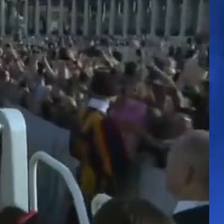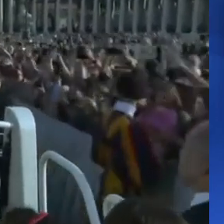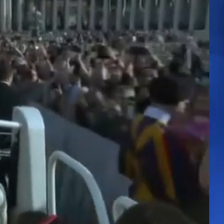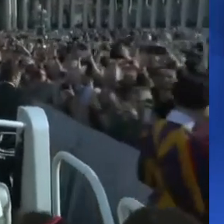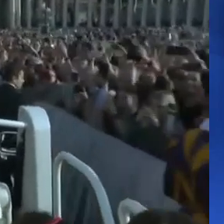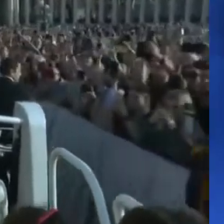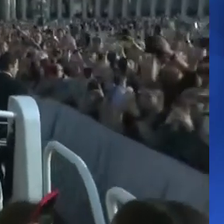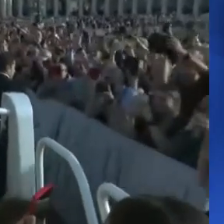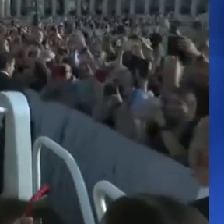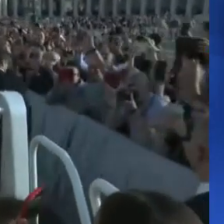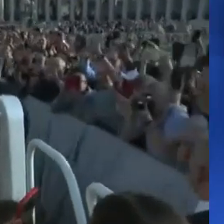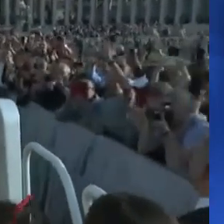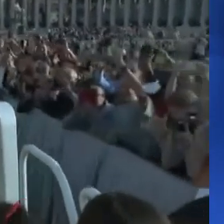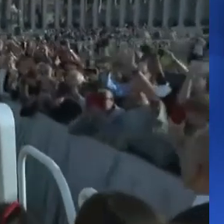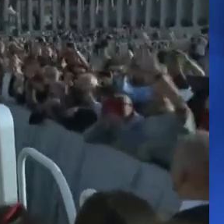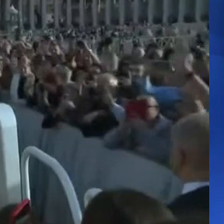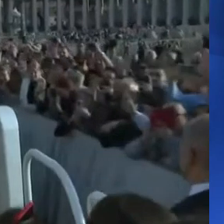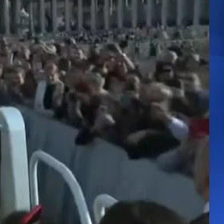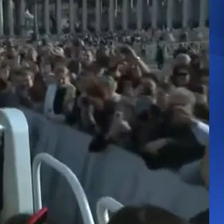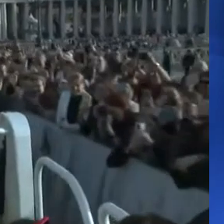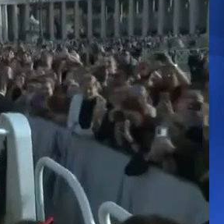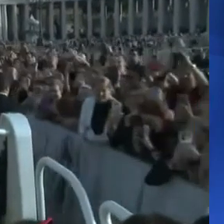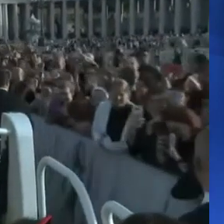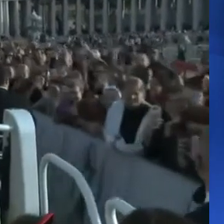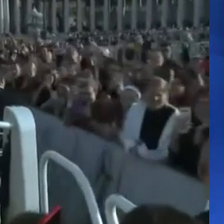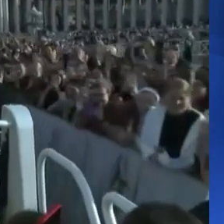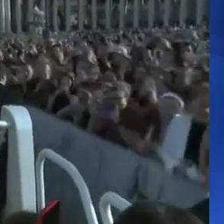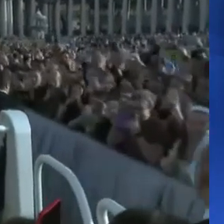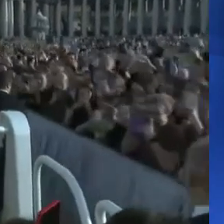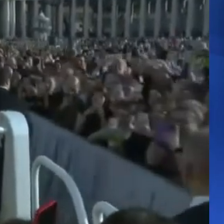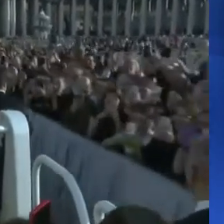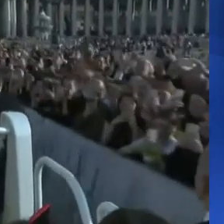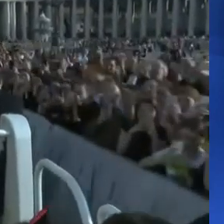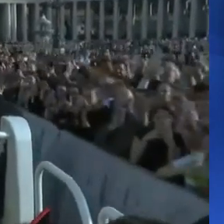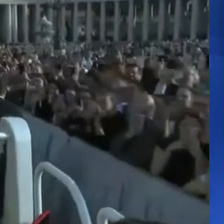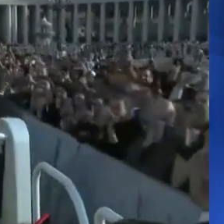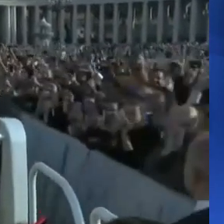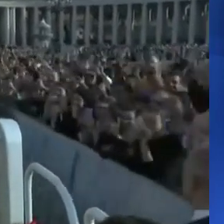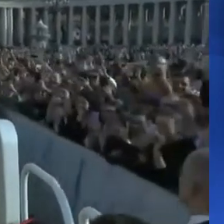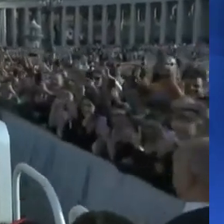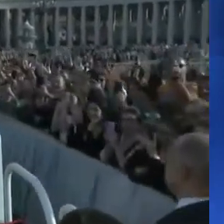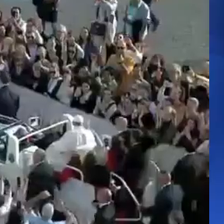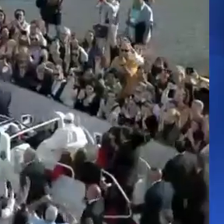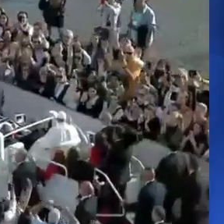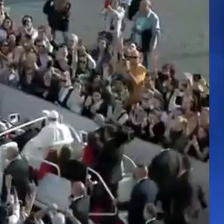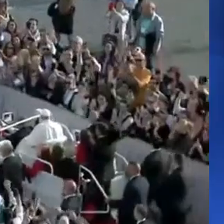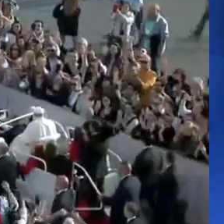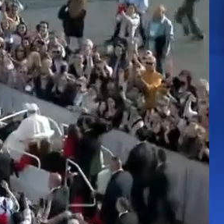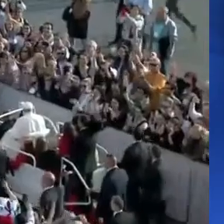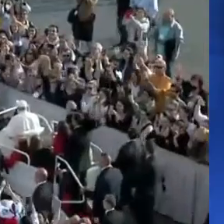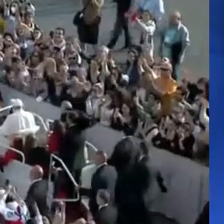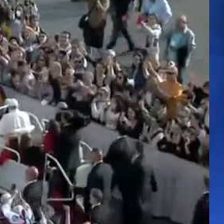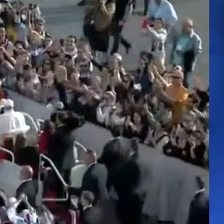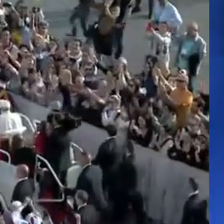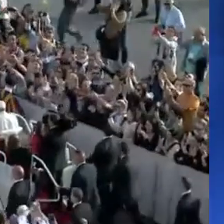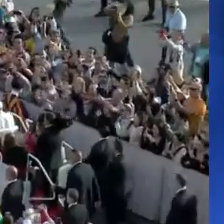ممكناً لمن يرغب المشاركة في القداس الإلهي للحجاج الذي يتم الاحتفال به